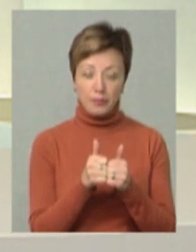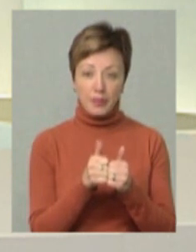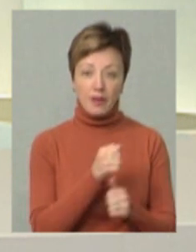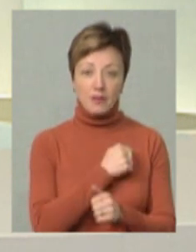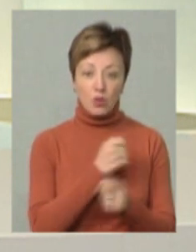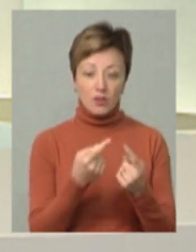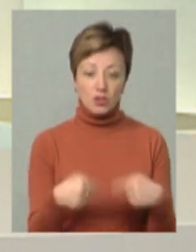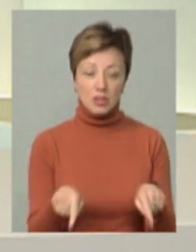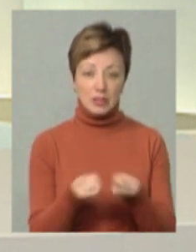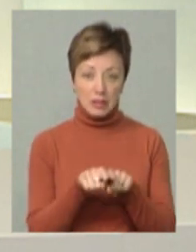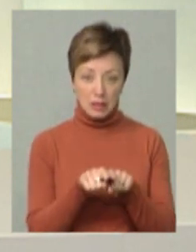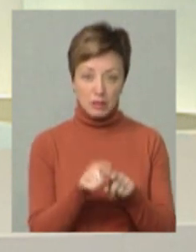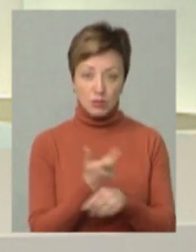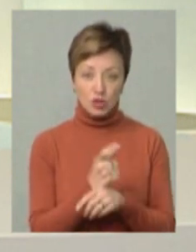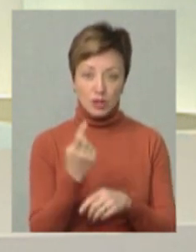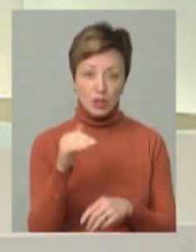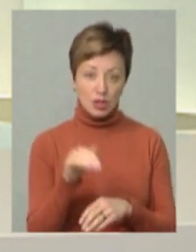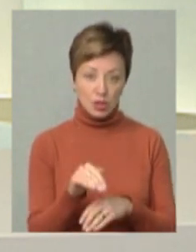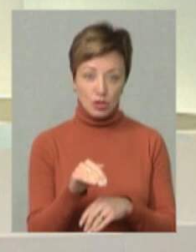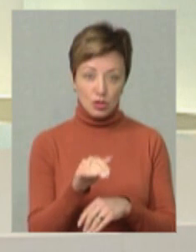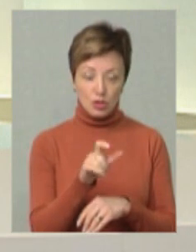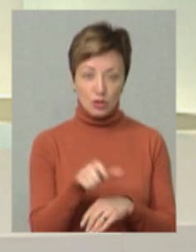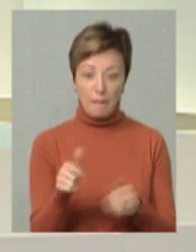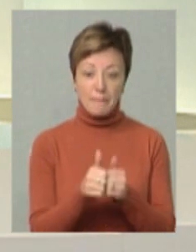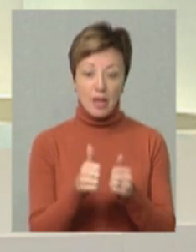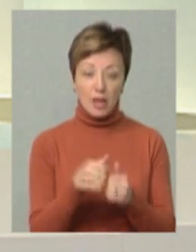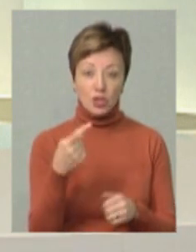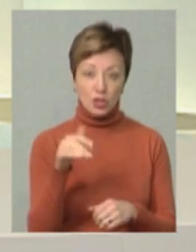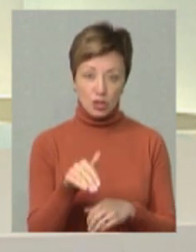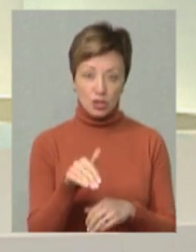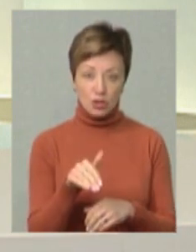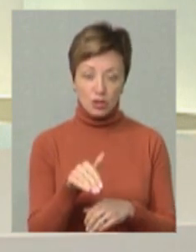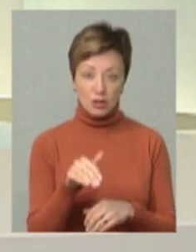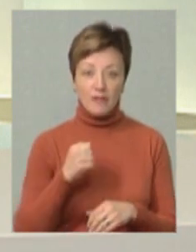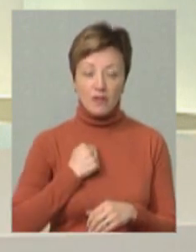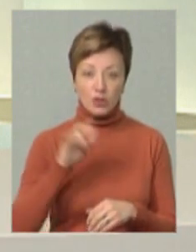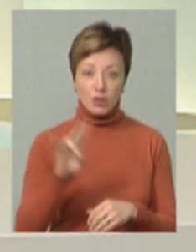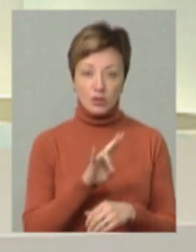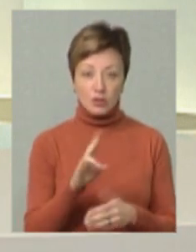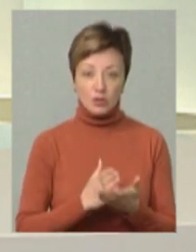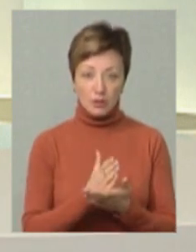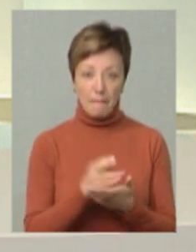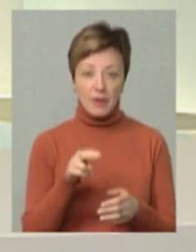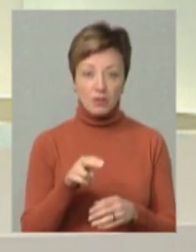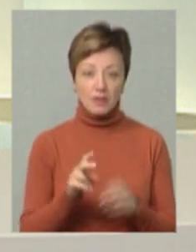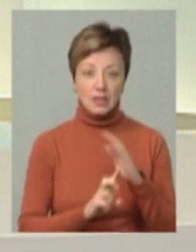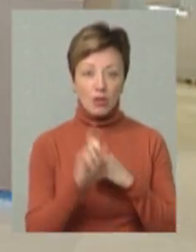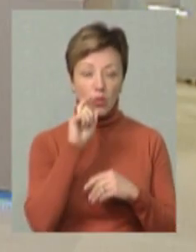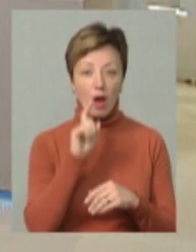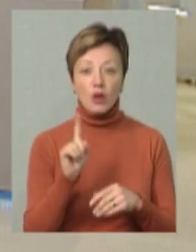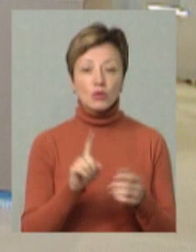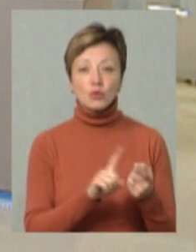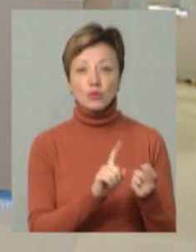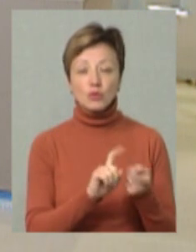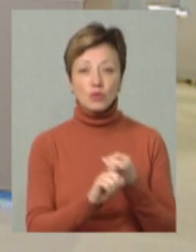військових частинах більше 1000, біля 1000 капеланів Православної Церкви України. А те, що